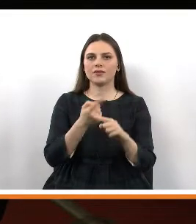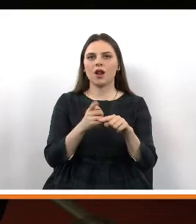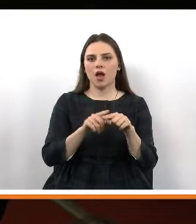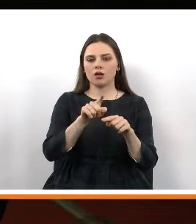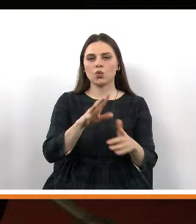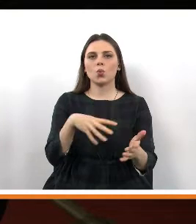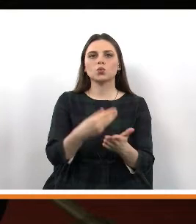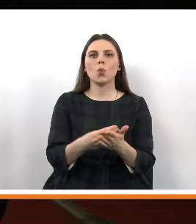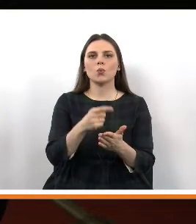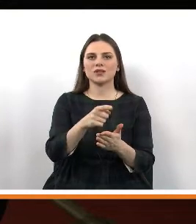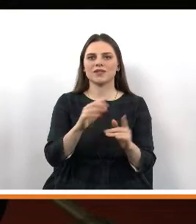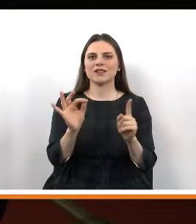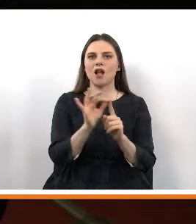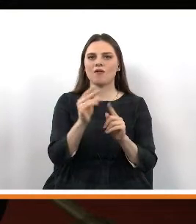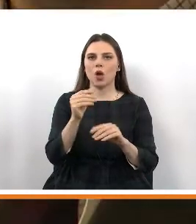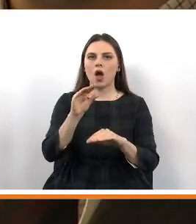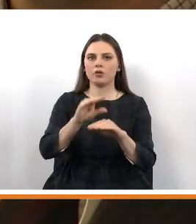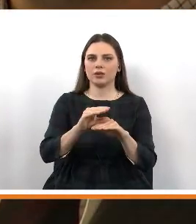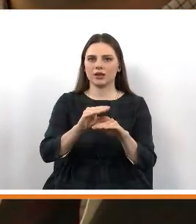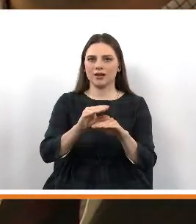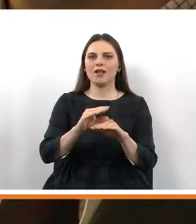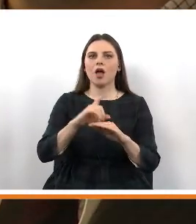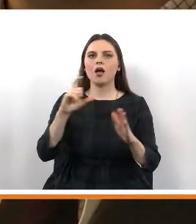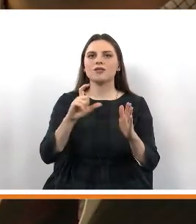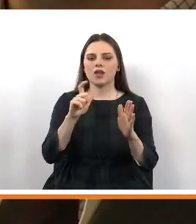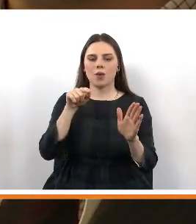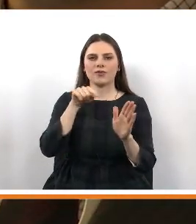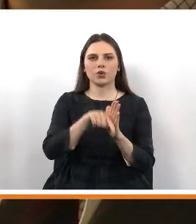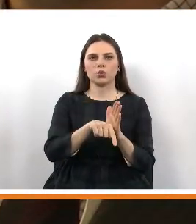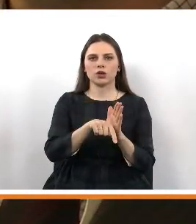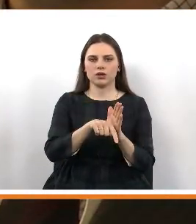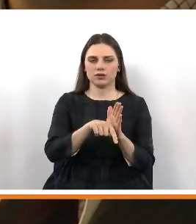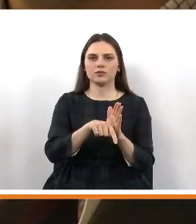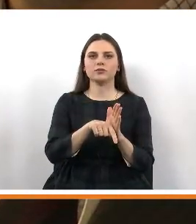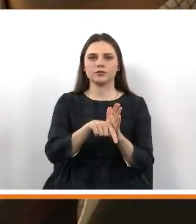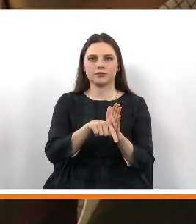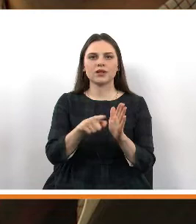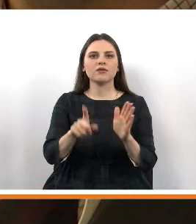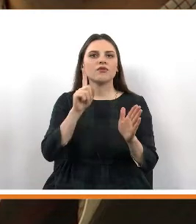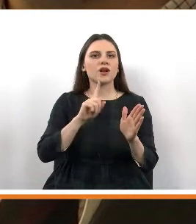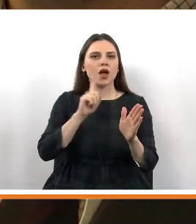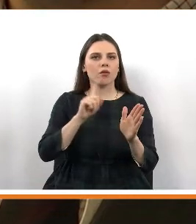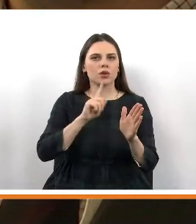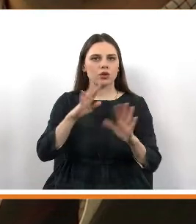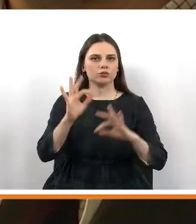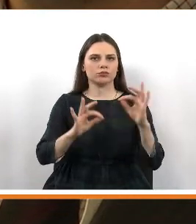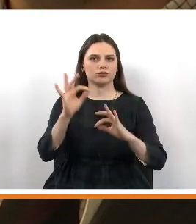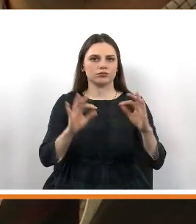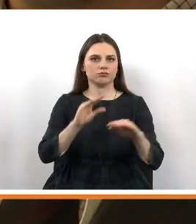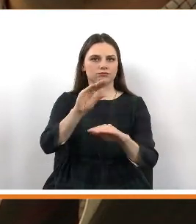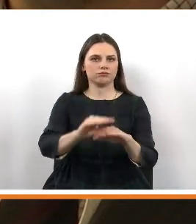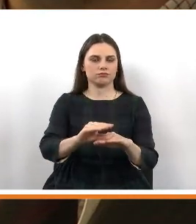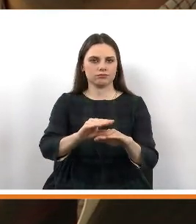собственников целевого капитала с эндаументом внутри, для временного размещения на депозит. Это тоже очень важно, потому что когда у